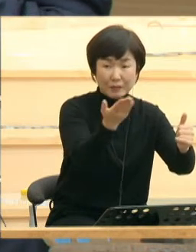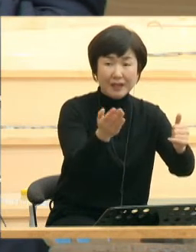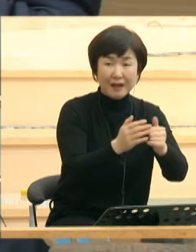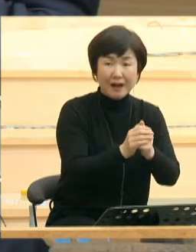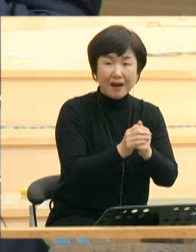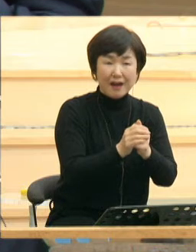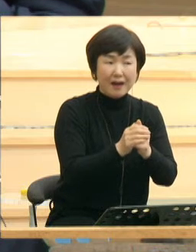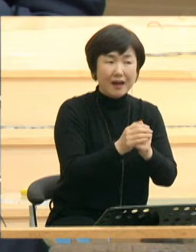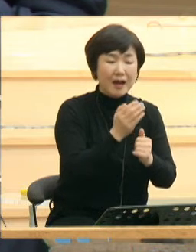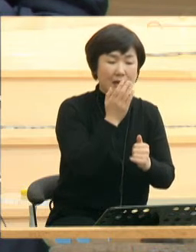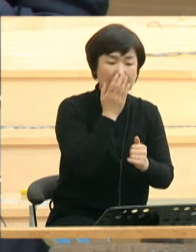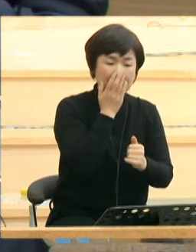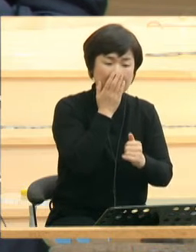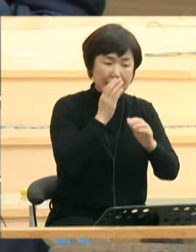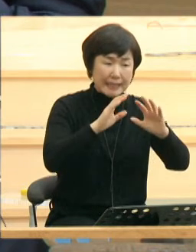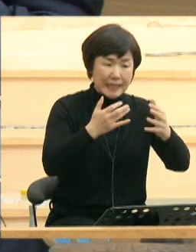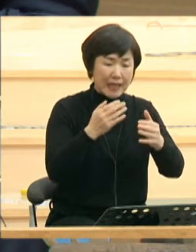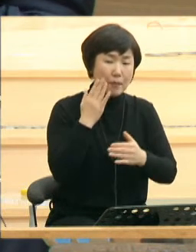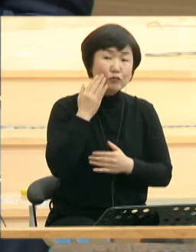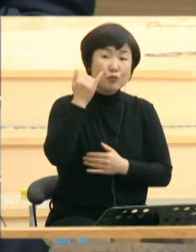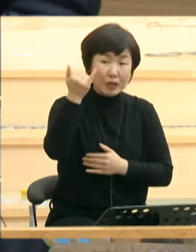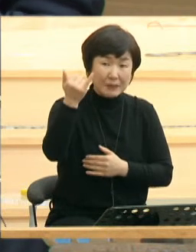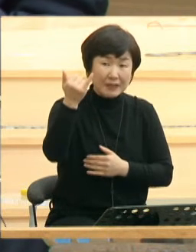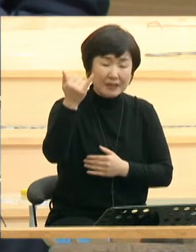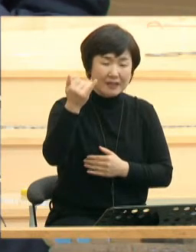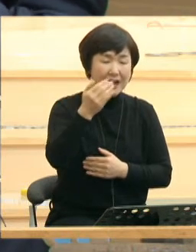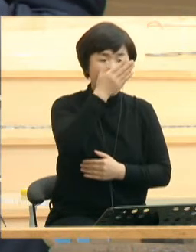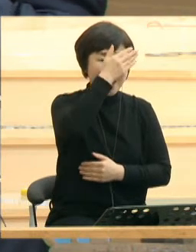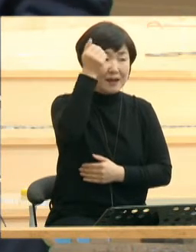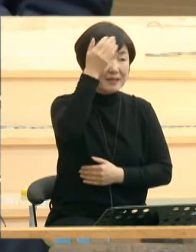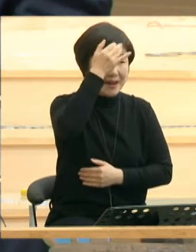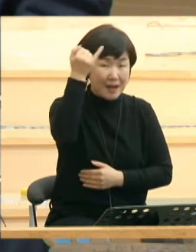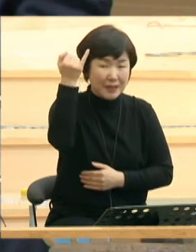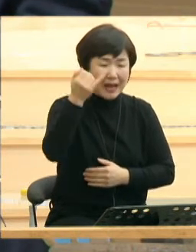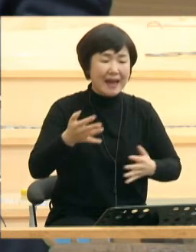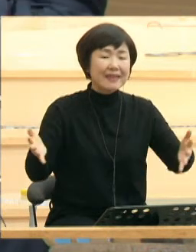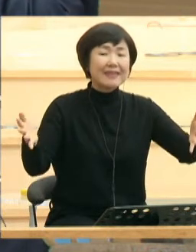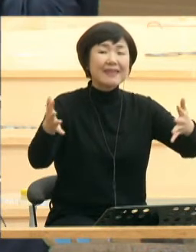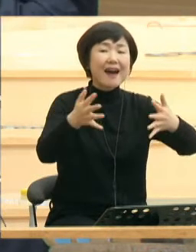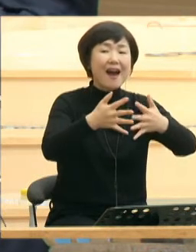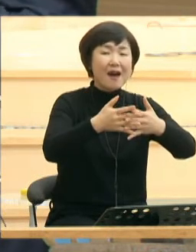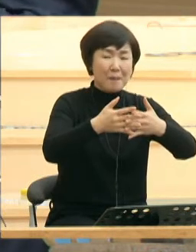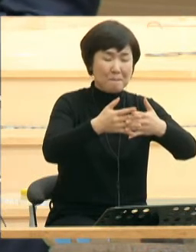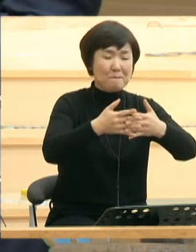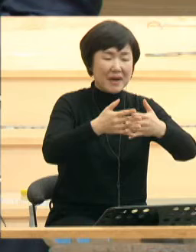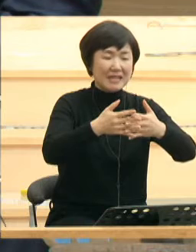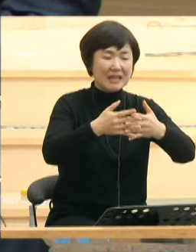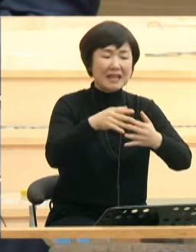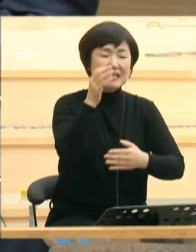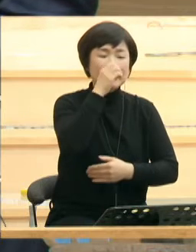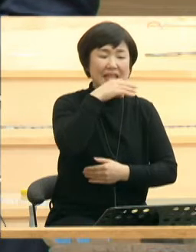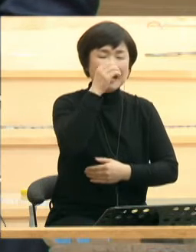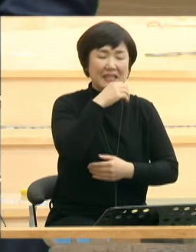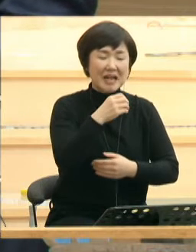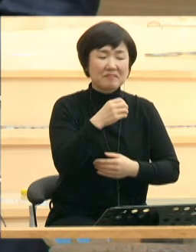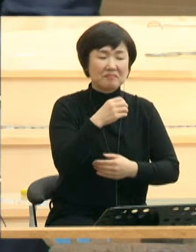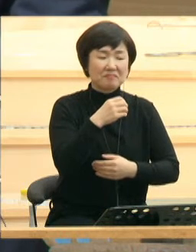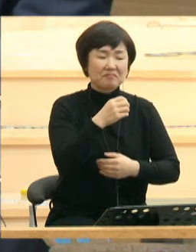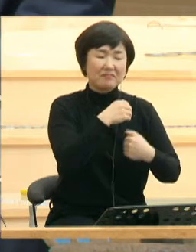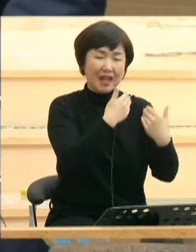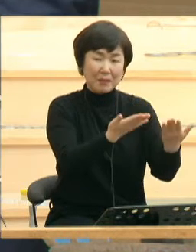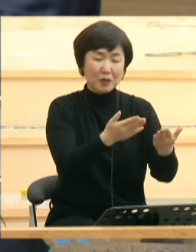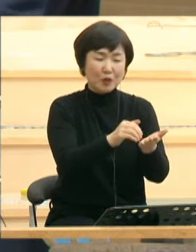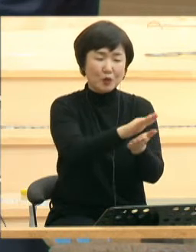이스라엘의 부모들이 할아버지 할머니들이 타협에 서 쫓아내지 못하였던